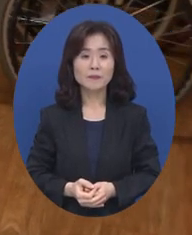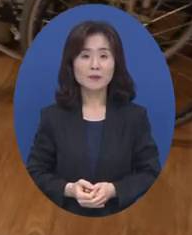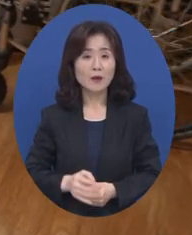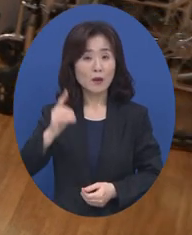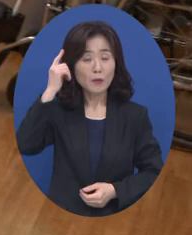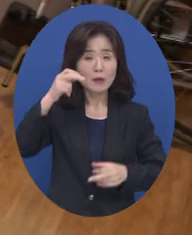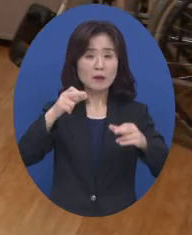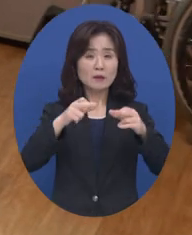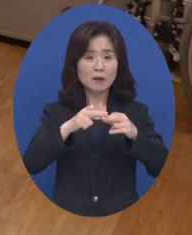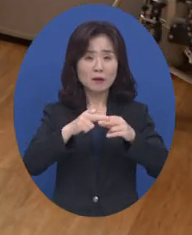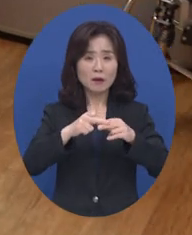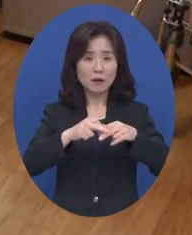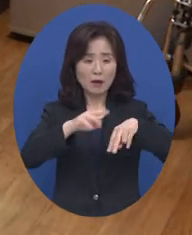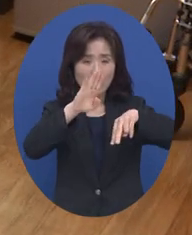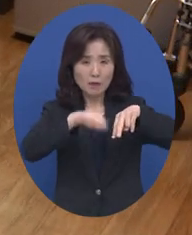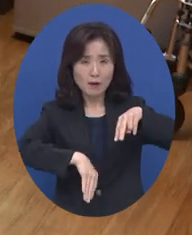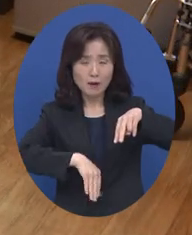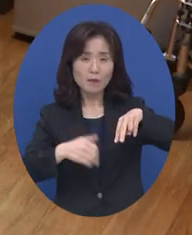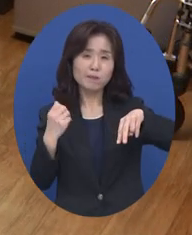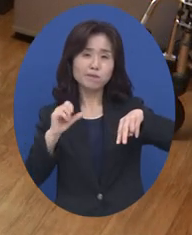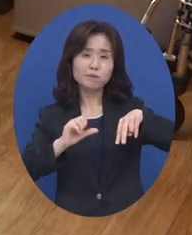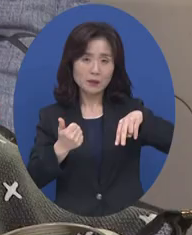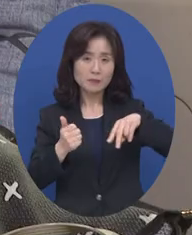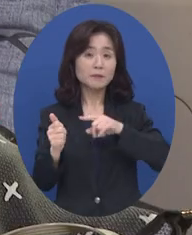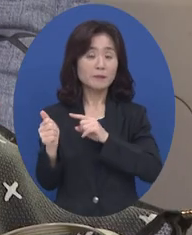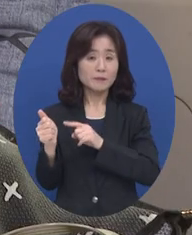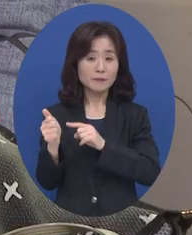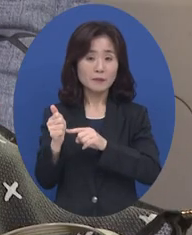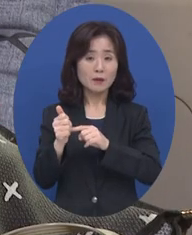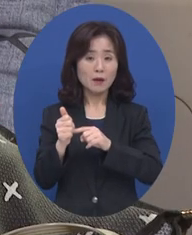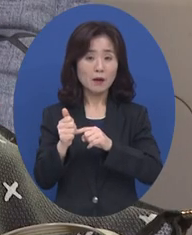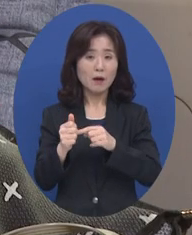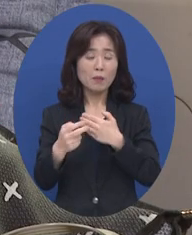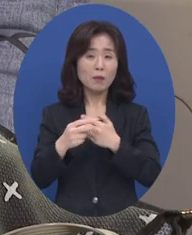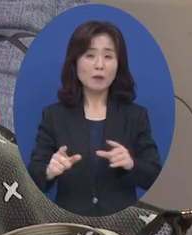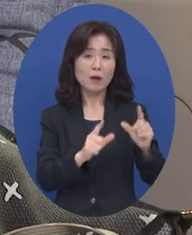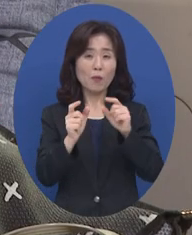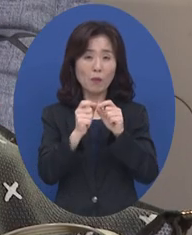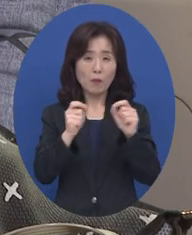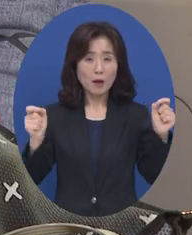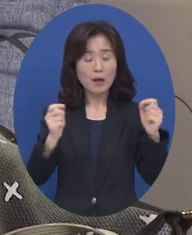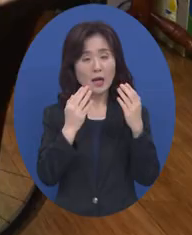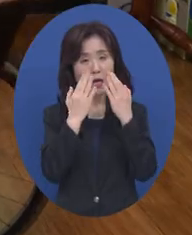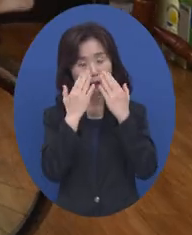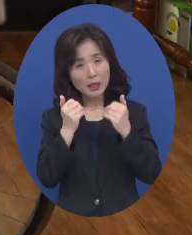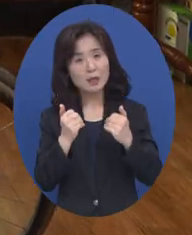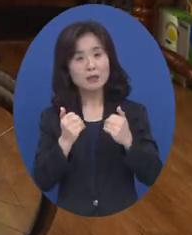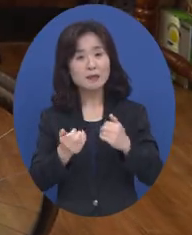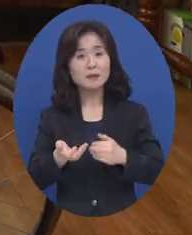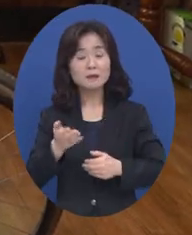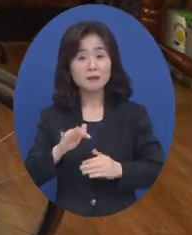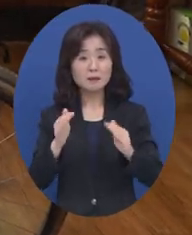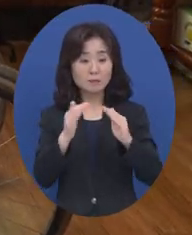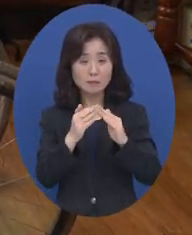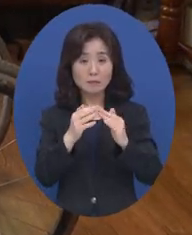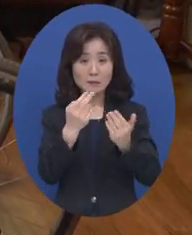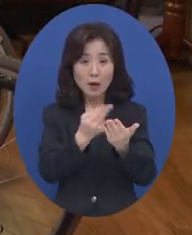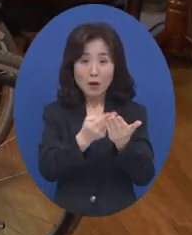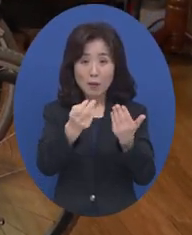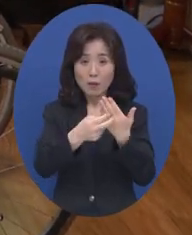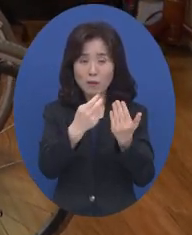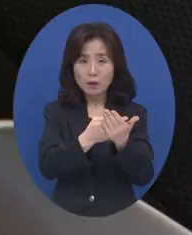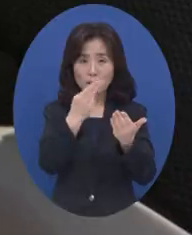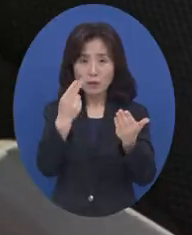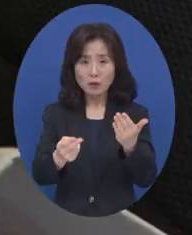뇌병변 장애로 하반신 마비를 겪고 있는 최대 역시 오랜 경우 생활에 지쳐 퇴원 했는데 막상 돌아온 집에서는 현관문